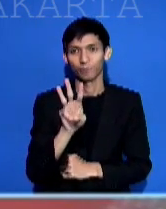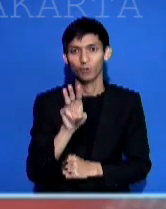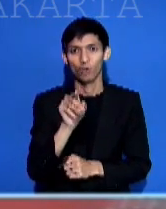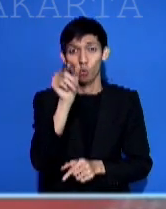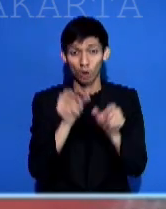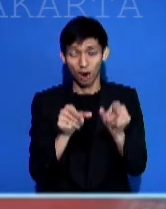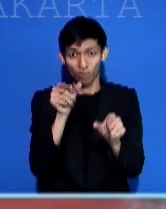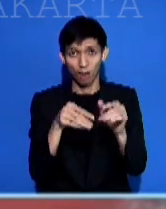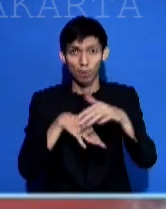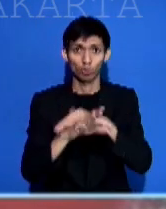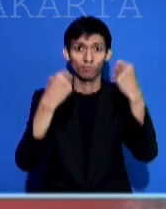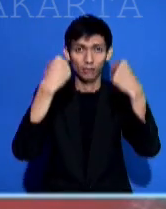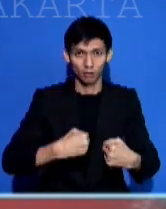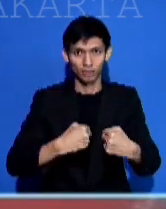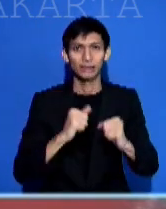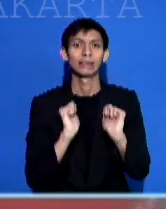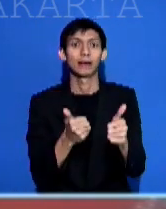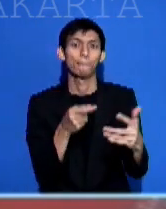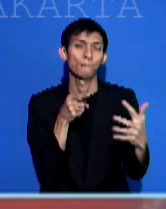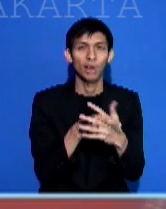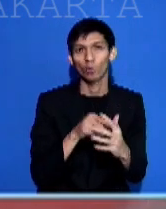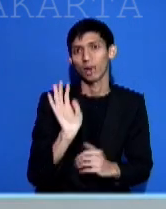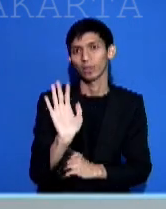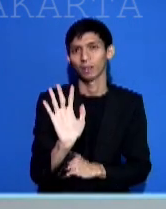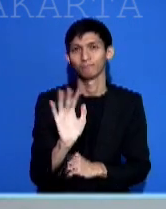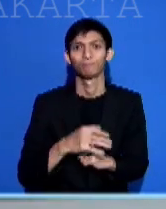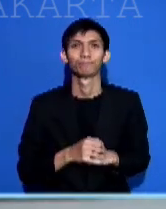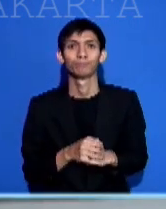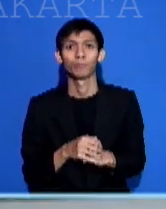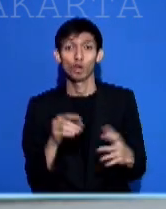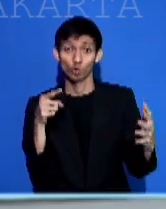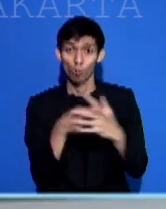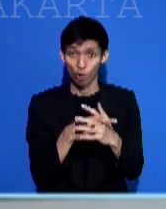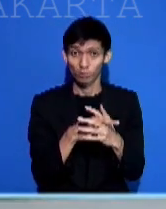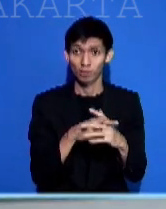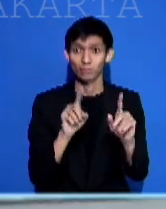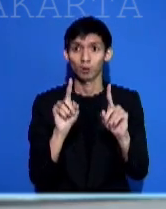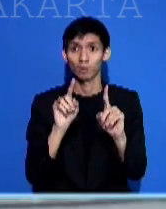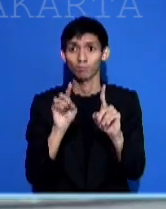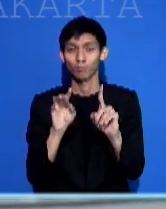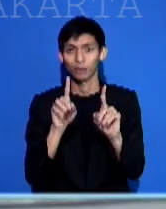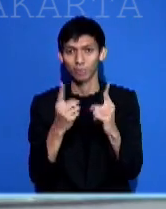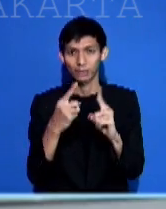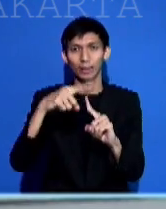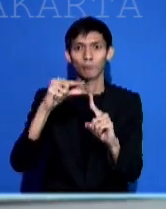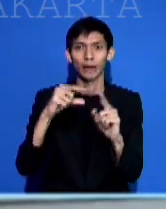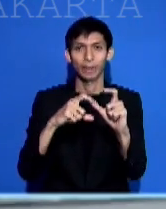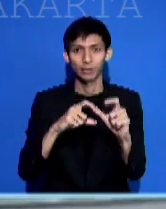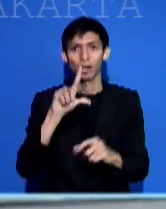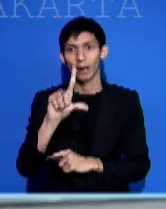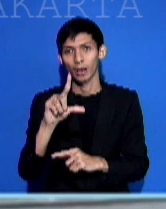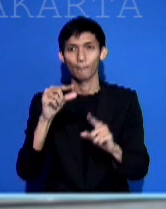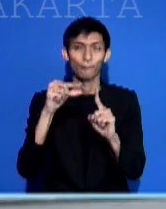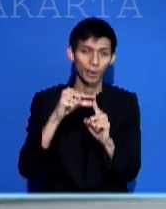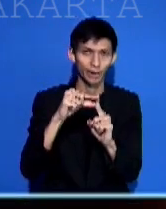Februari nanti. Ribuan narapidana tersebut akan mencoblos di 11 TPS khusus yang tersebar di Lembaga Pemasyarakatan, Lembaga Pembinaan